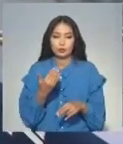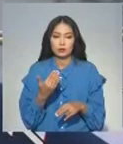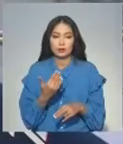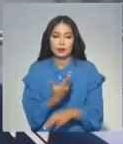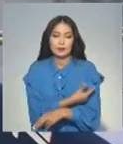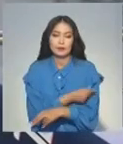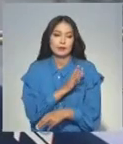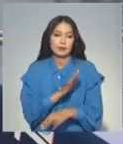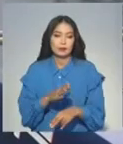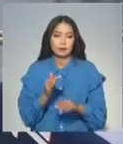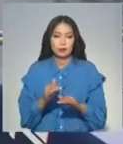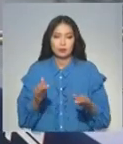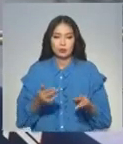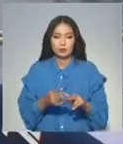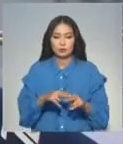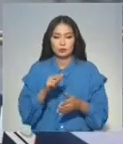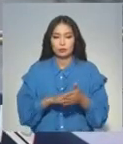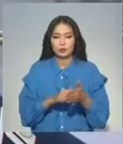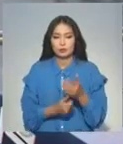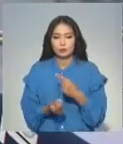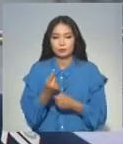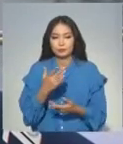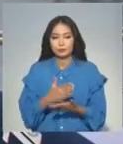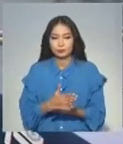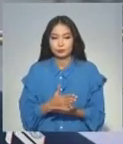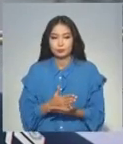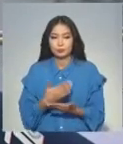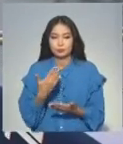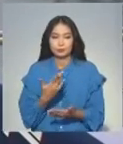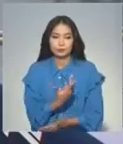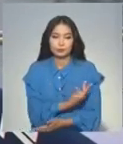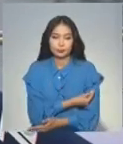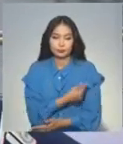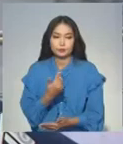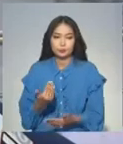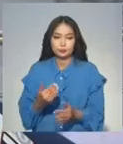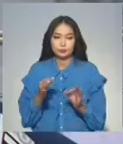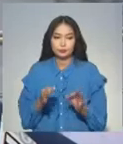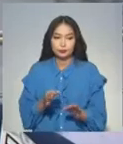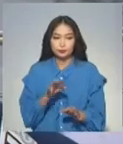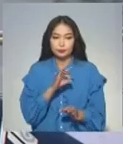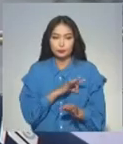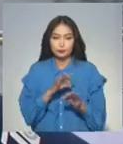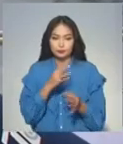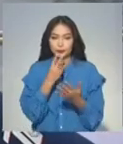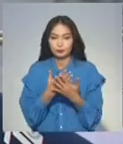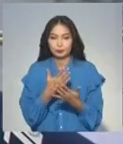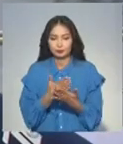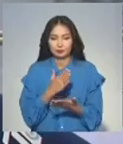арасында тіркеліп отырғаны. Яғни бұл осы вакцинаның тиімділігін әрине көрсетіп отыр.